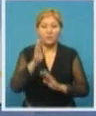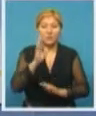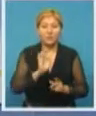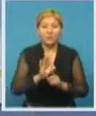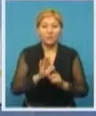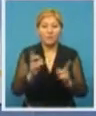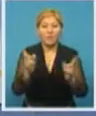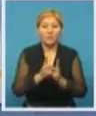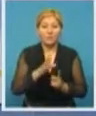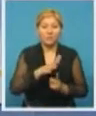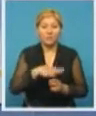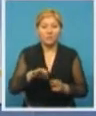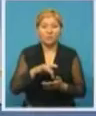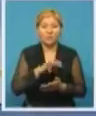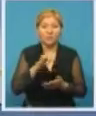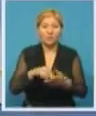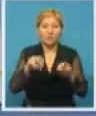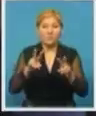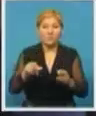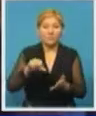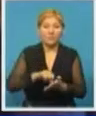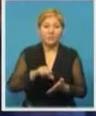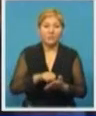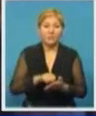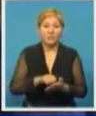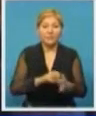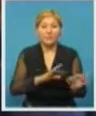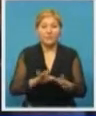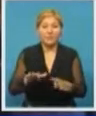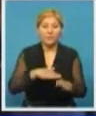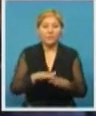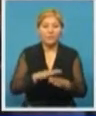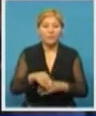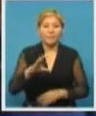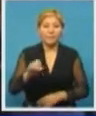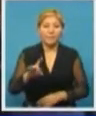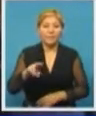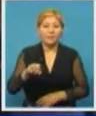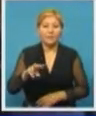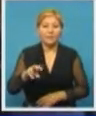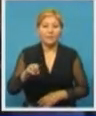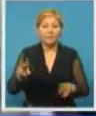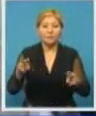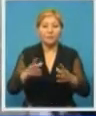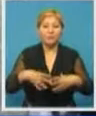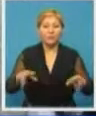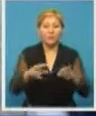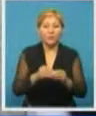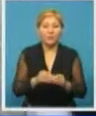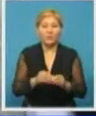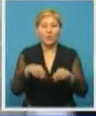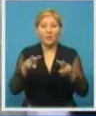аудан қалалардан мамандар қатысып, пікір алмасты. Шараға мұрындық болған Серпіліс қоғамдық қоры семинар кезінде аудан қаладан келген